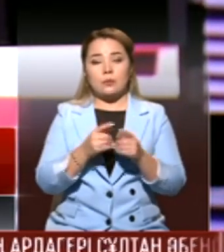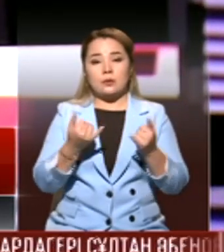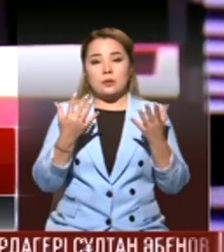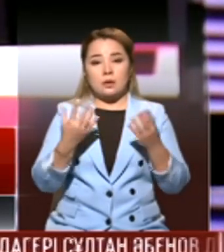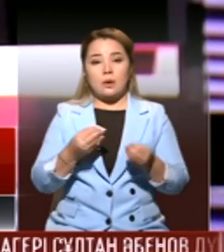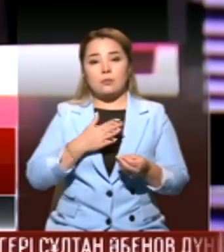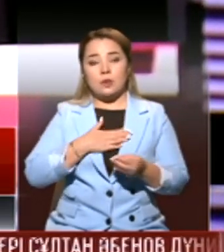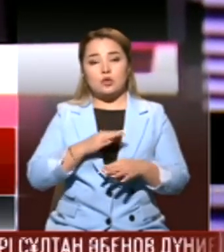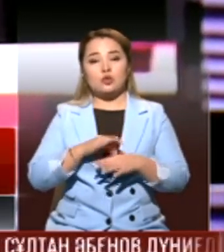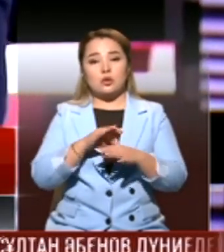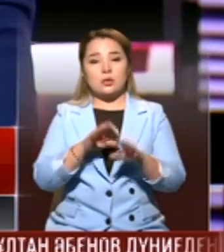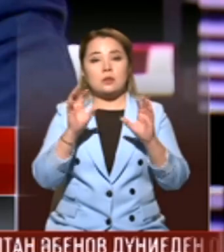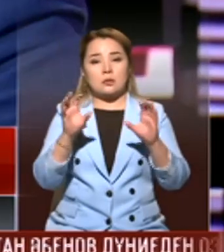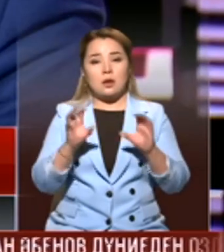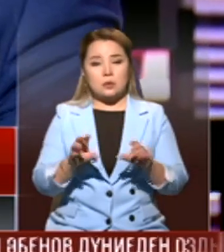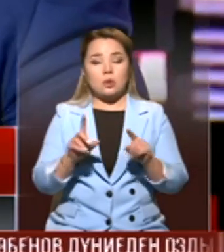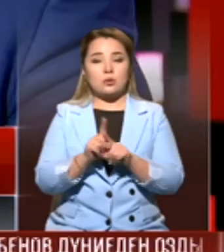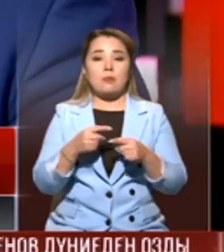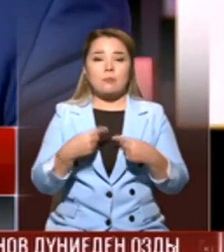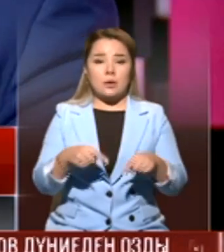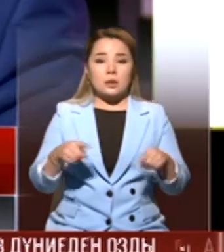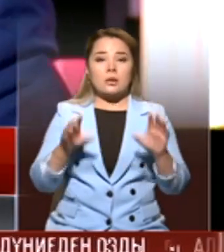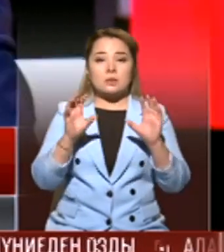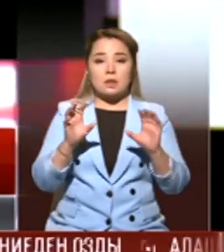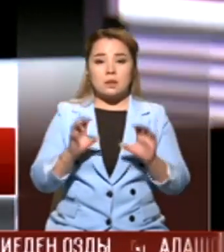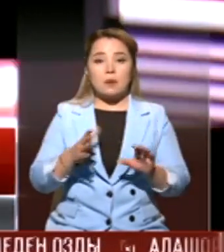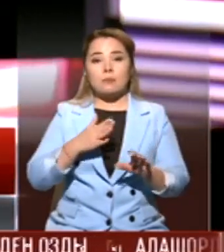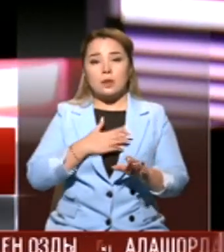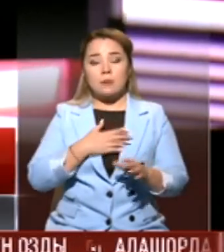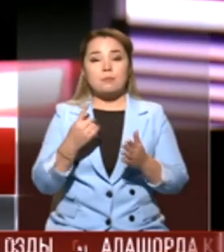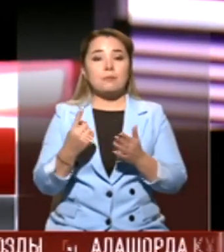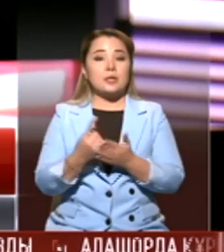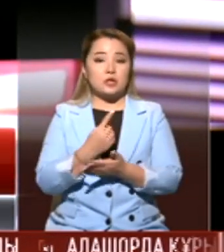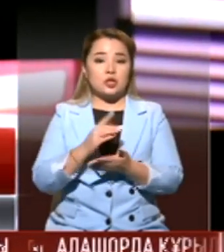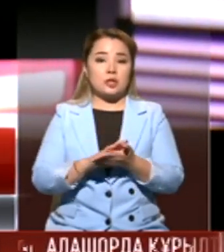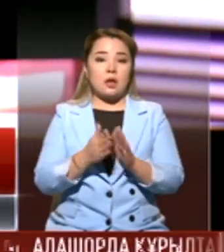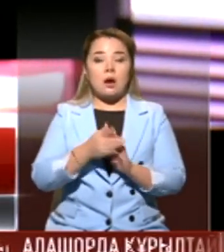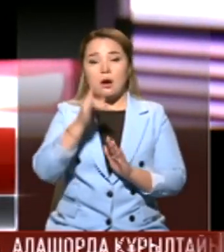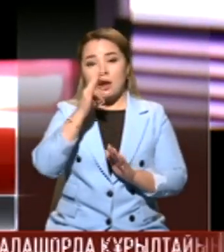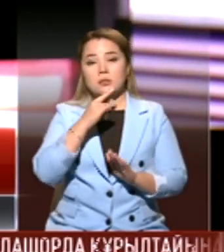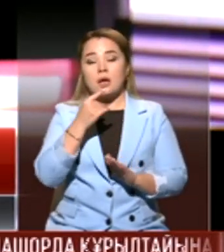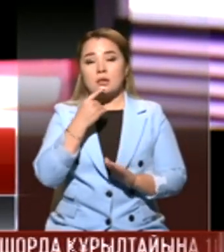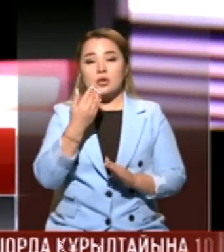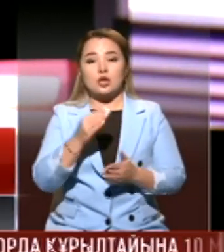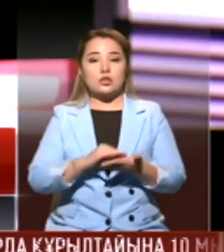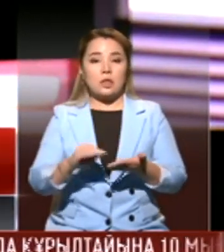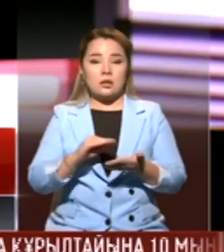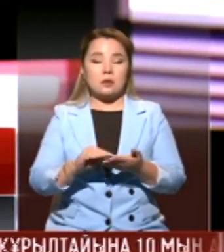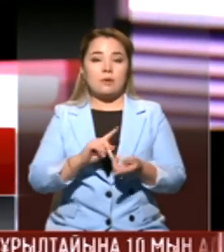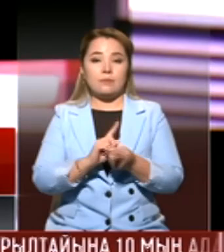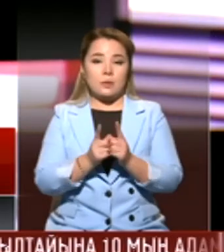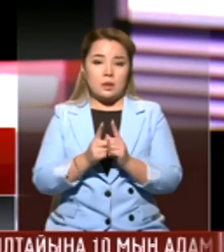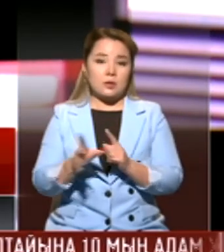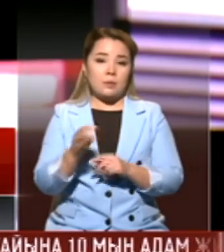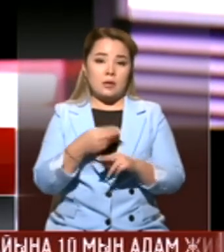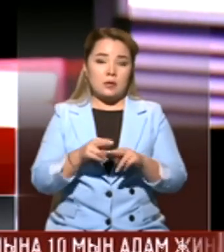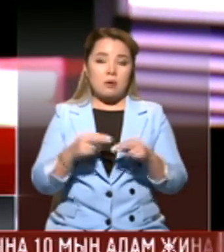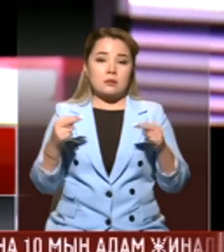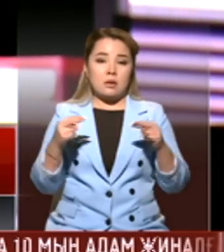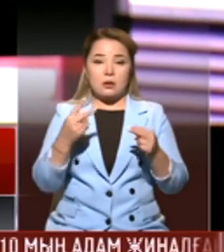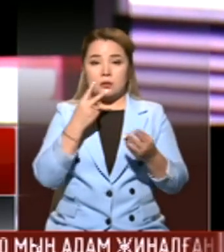таңда мен өзім жүргізетін заңдарым, басқа да заңдарды біз бірінші қазақ тілінде жазып келе жатырмыз. Оған тағы да бір